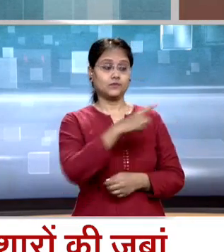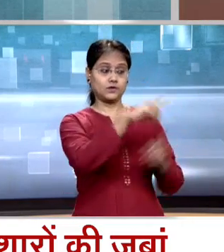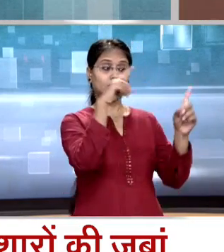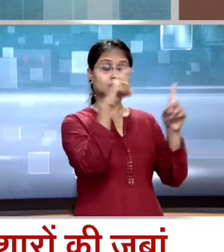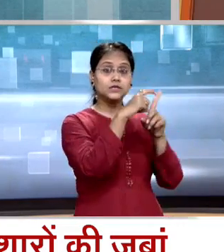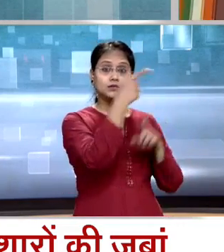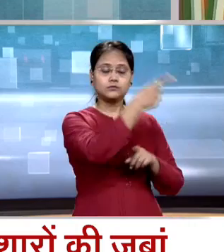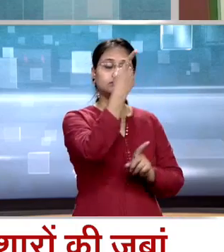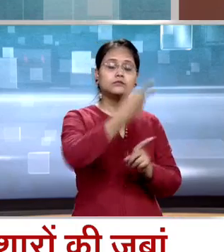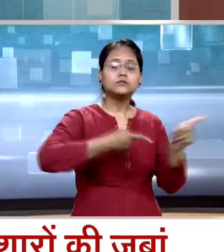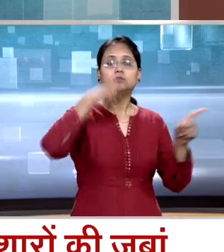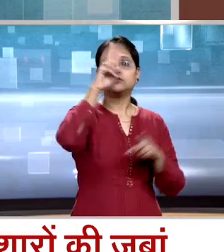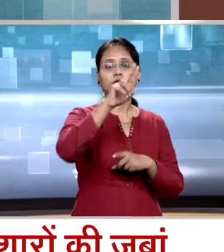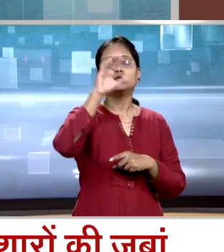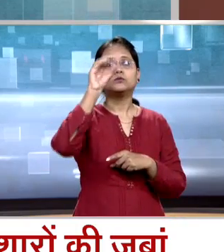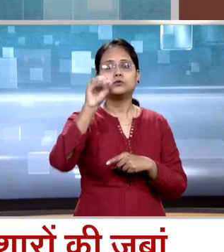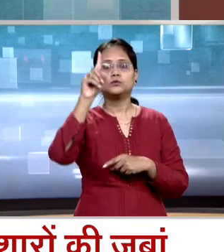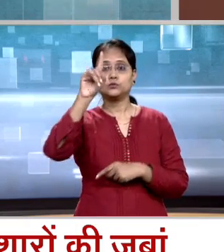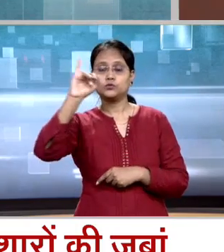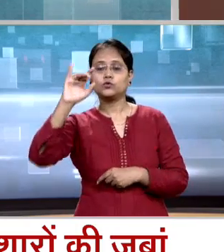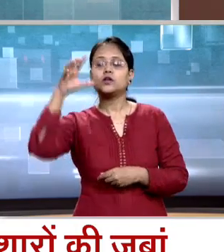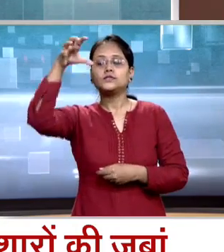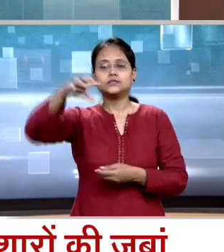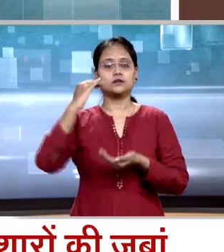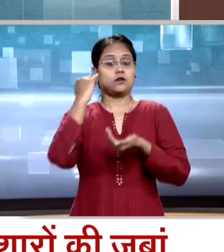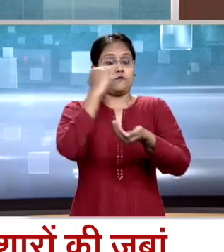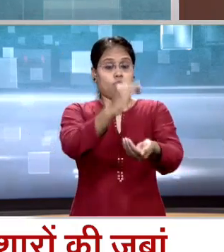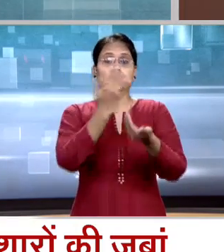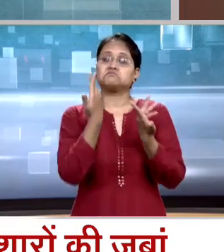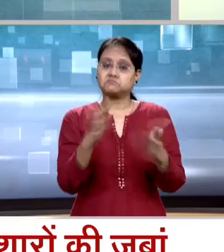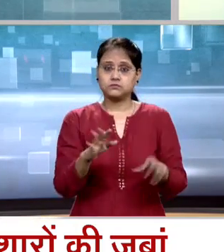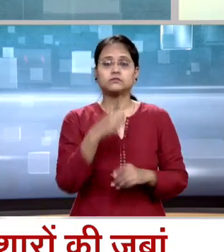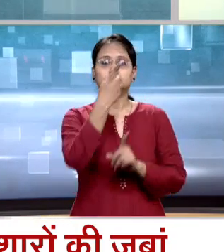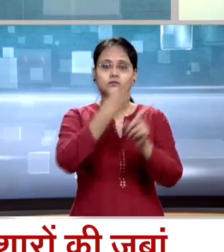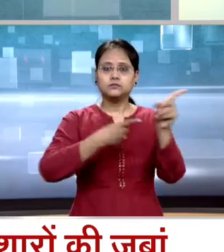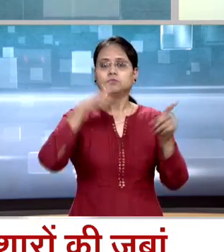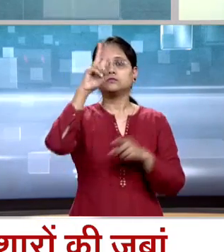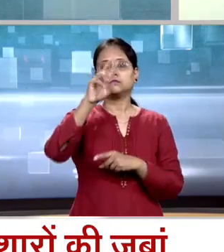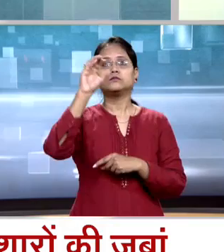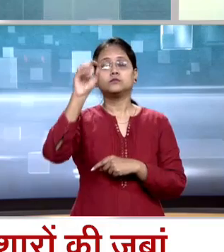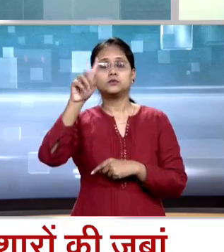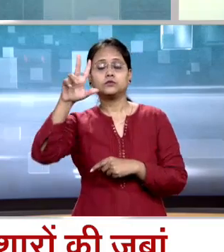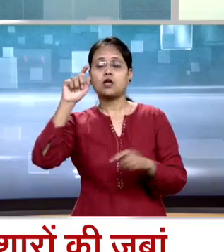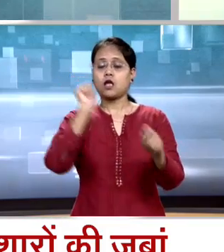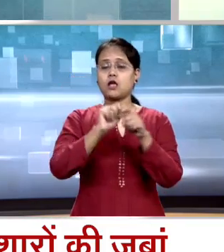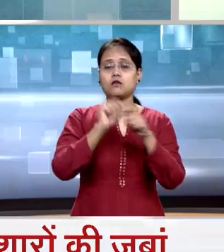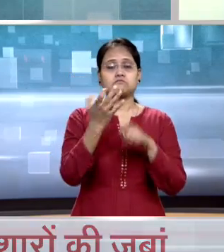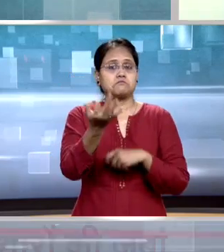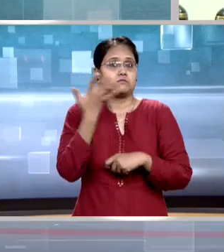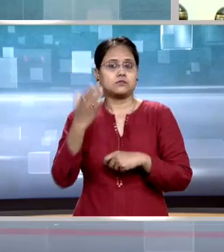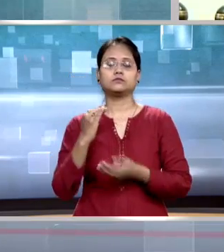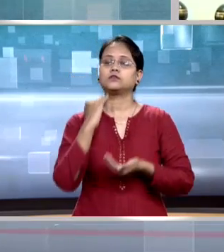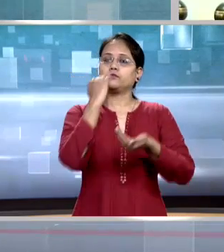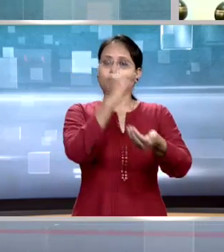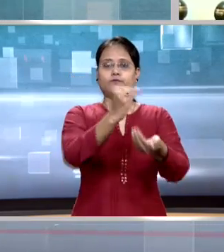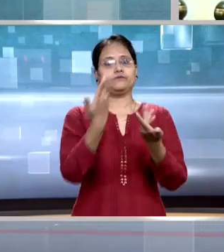दीपक को साल 2016 में राज्य पुरस्कार से सम्मानित किया जा चुका है और साल 2018 में सर्वश्रेष्ठ कर्मचारी के